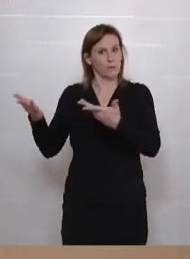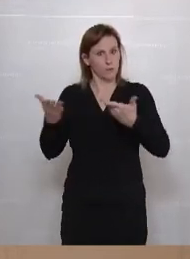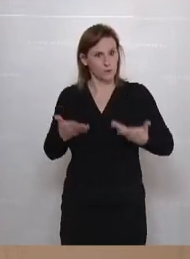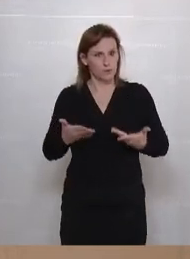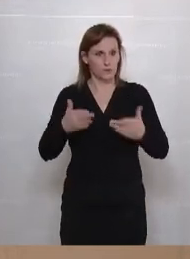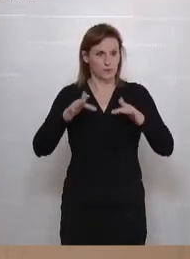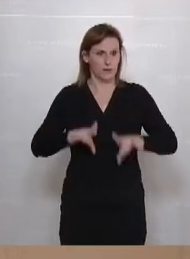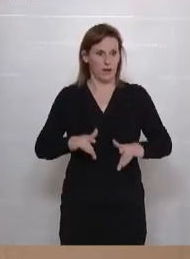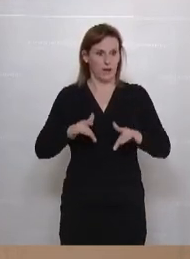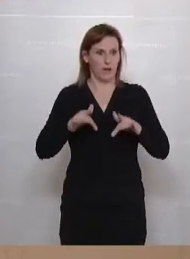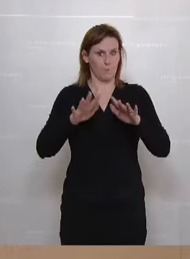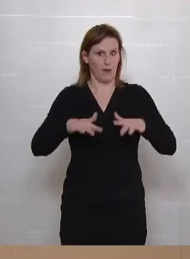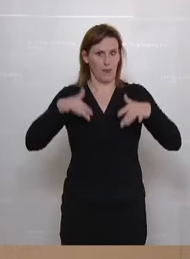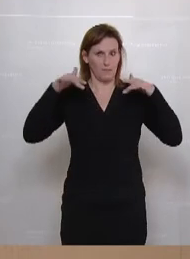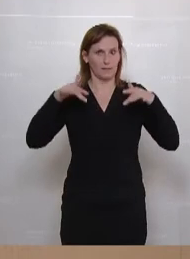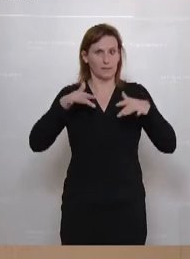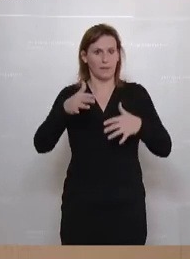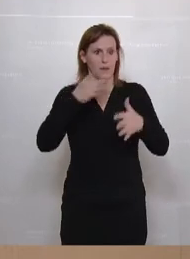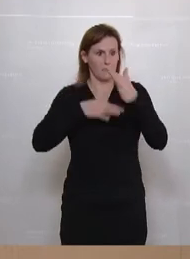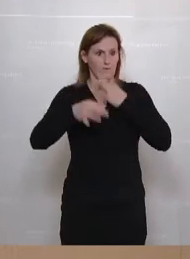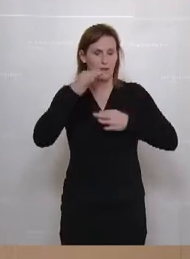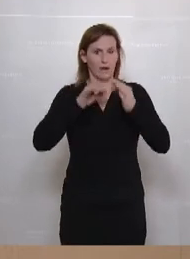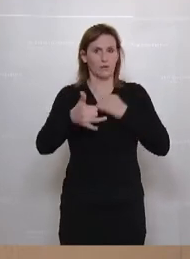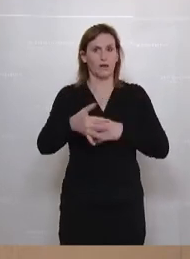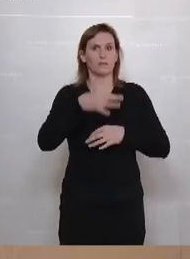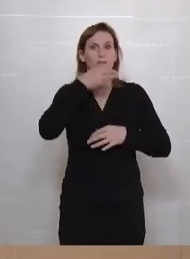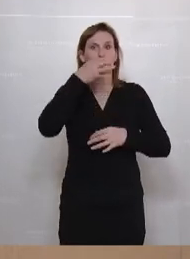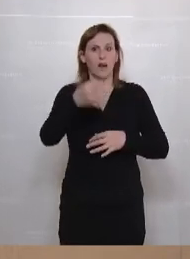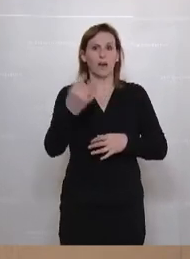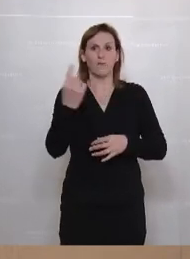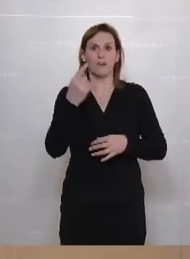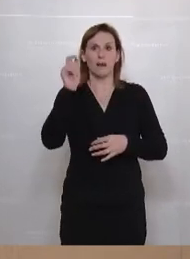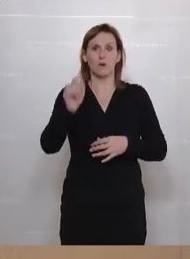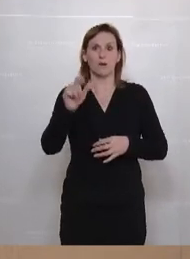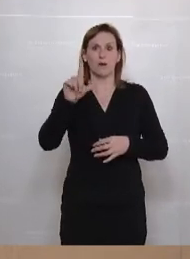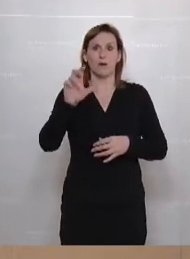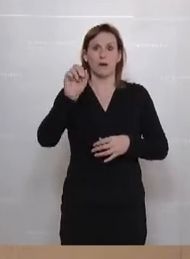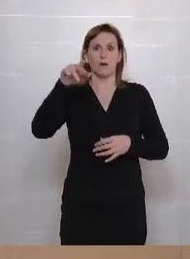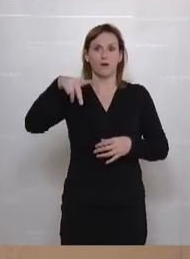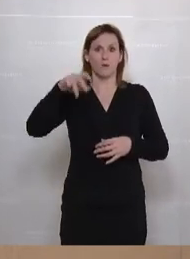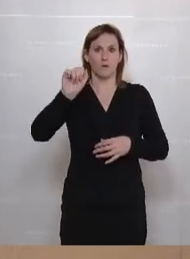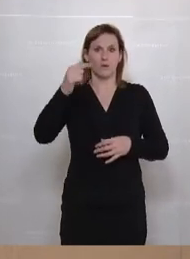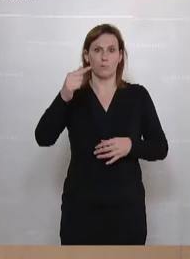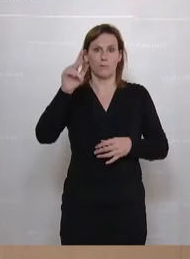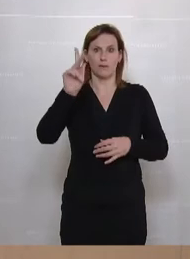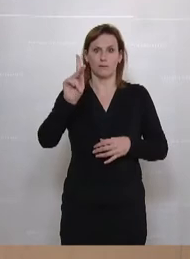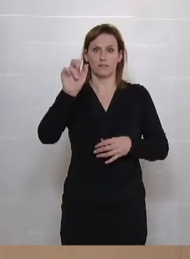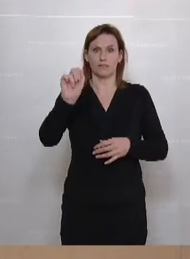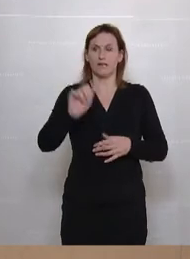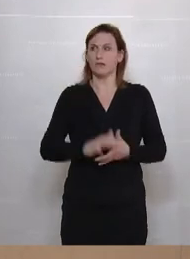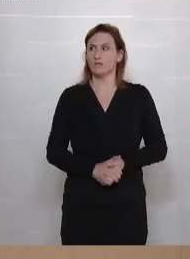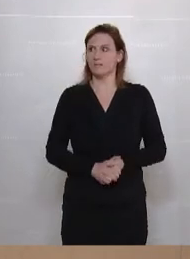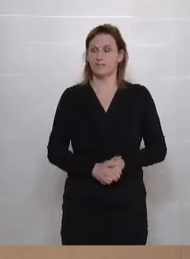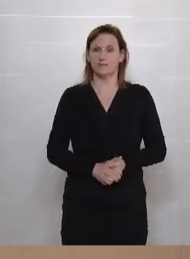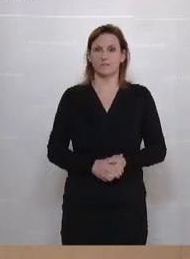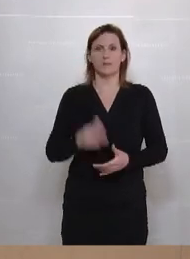willkommen heißen, wird befragt. Und die erste Frage stellt der Abgeordnete Lobatka. Sie kennen den Usus, dass wir gleich immer wieder